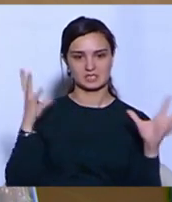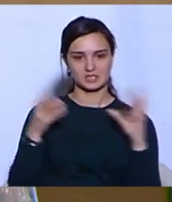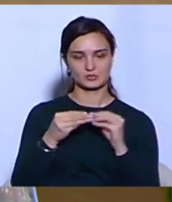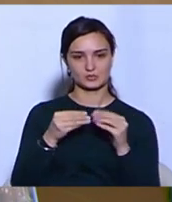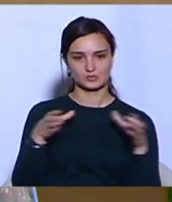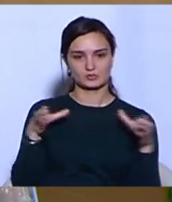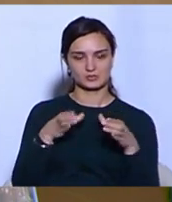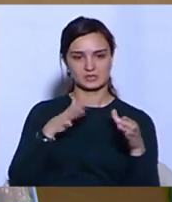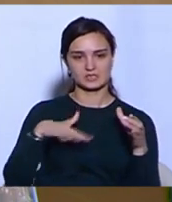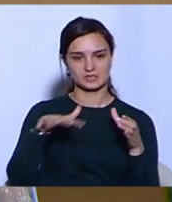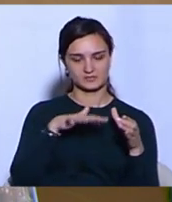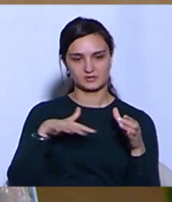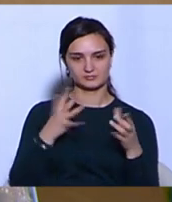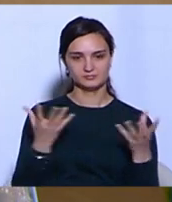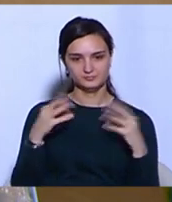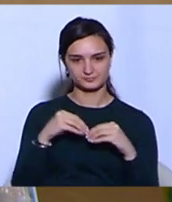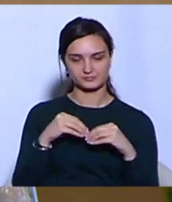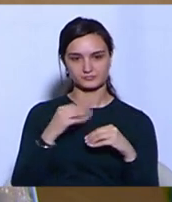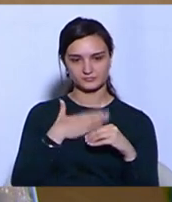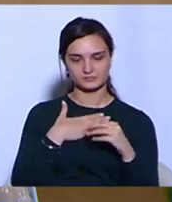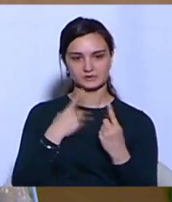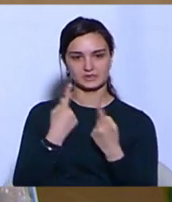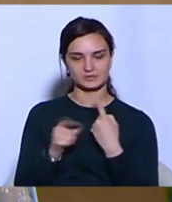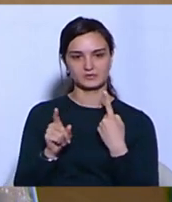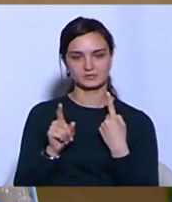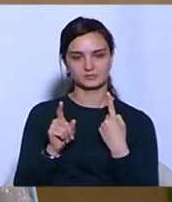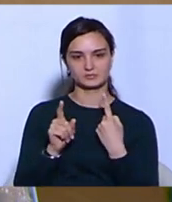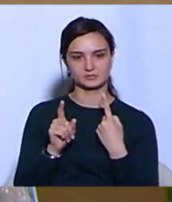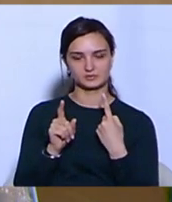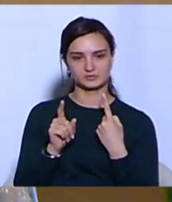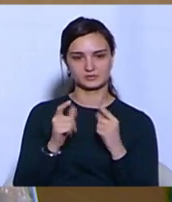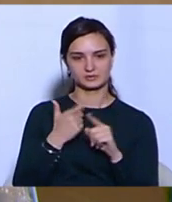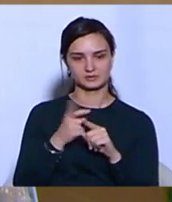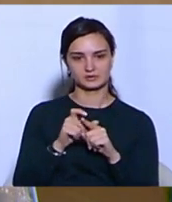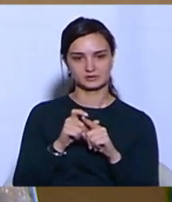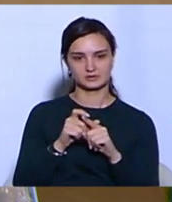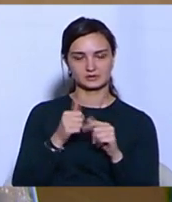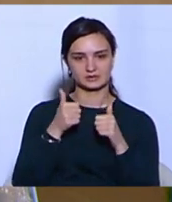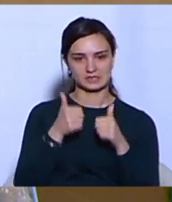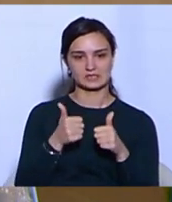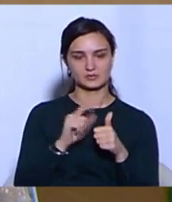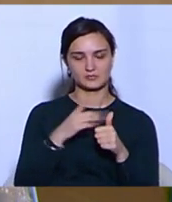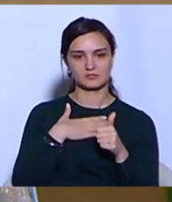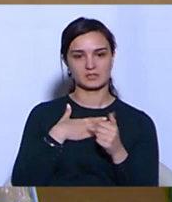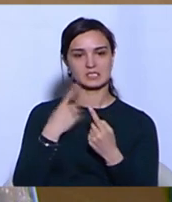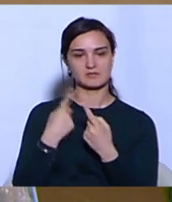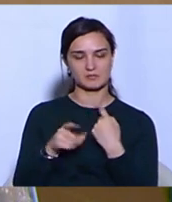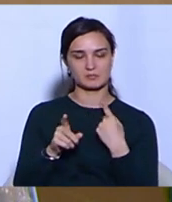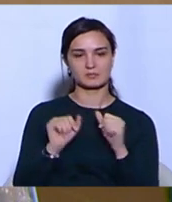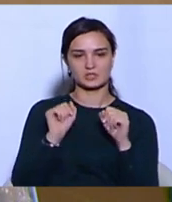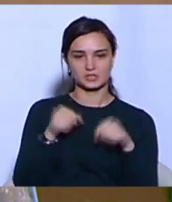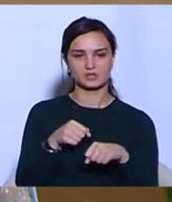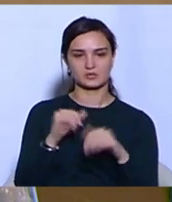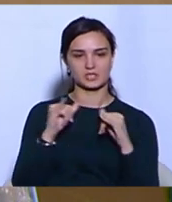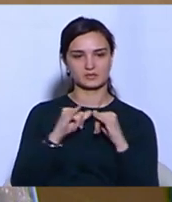სივრცე შევქმნათ, საერთო გარემო შევქმნათ ჩვენი განსხვავებულობისათვის, ნოყიერი ნიადაგისათვის, ანუ რომ ჩვენმა განსხვავებულობამ